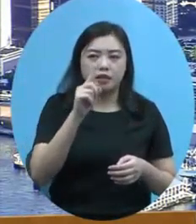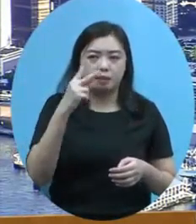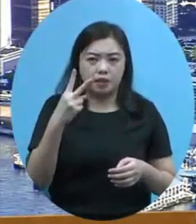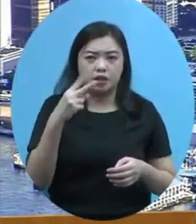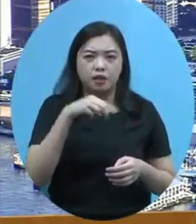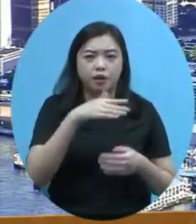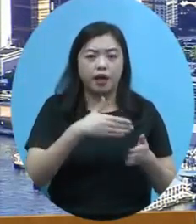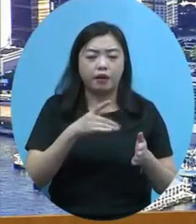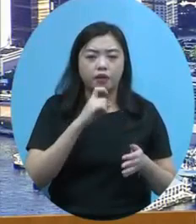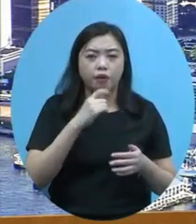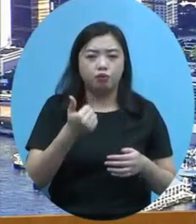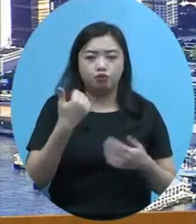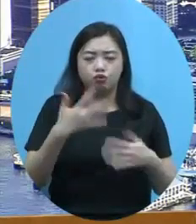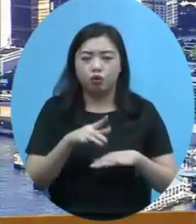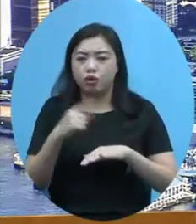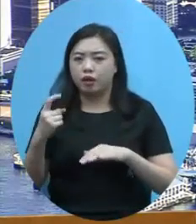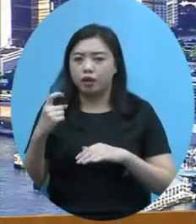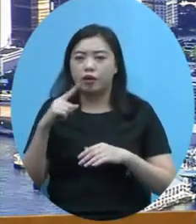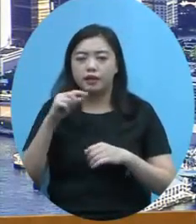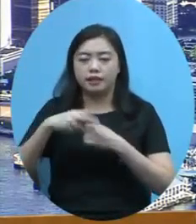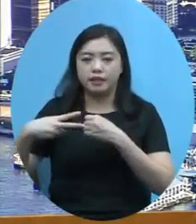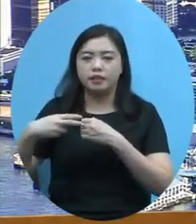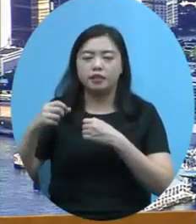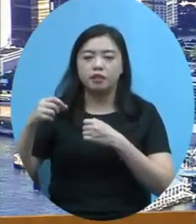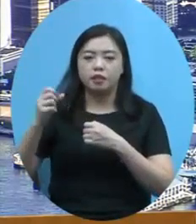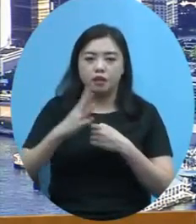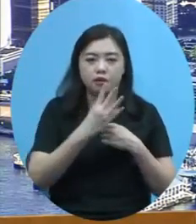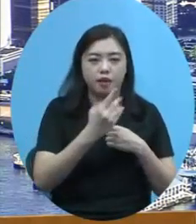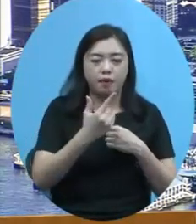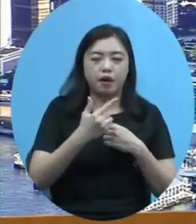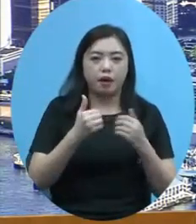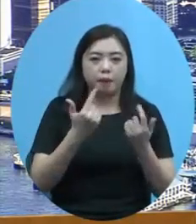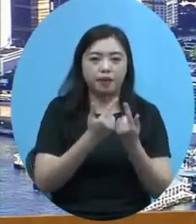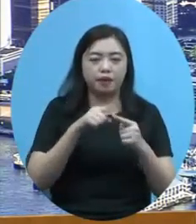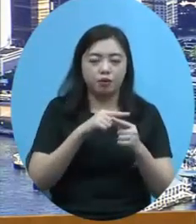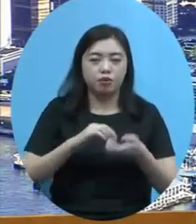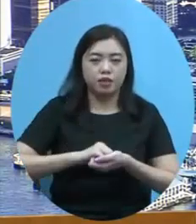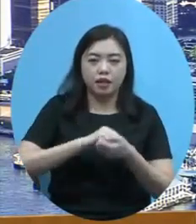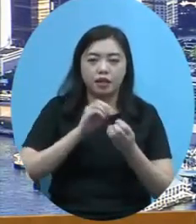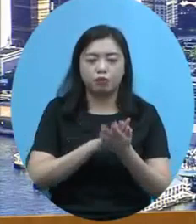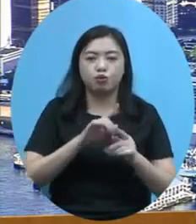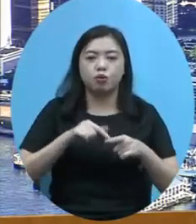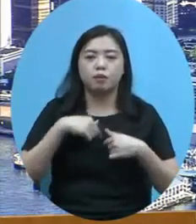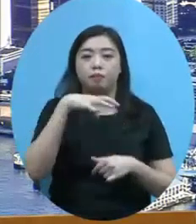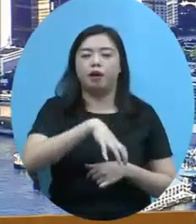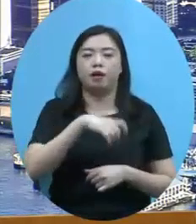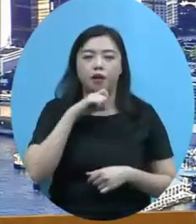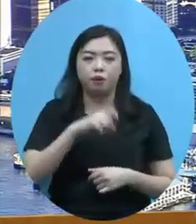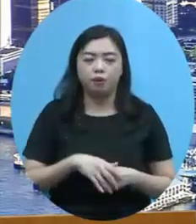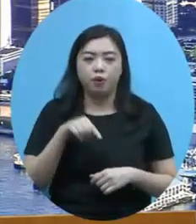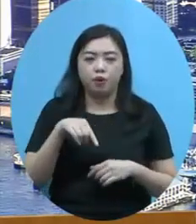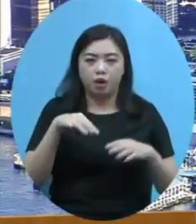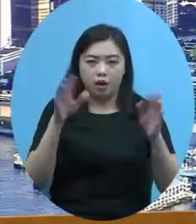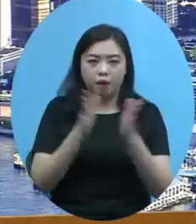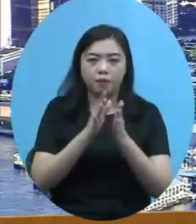在隔離病房，9位在二線病房，48名的病人在北大嶼山香港感染控制中心，當中